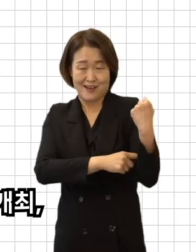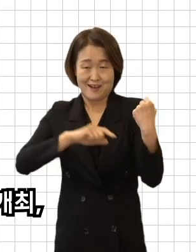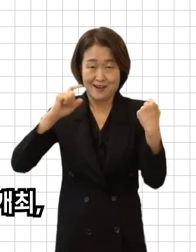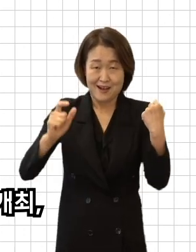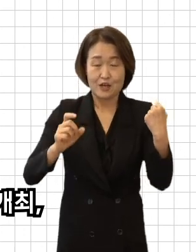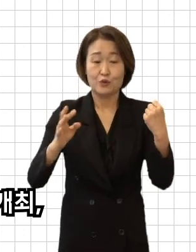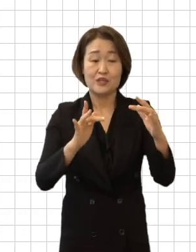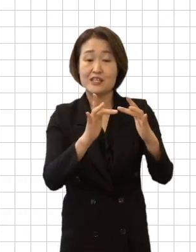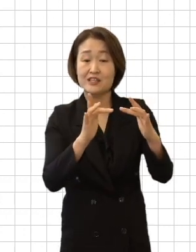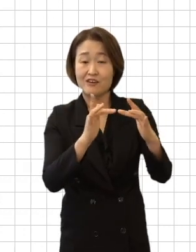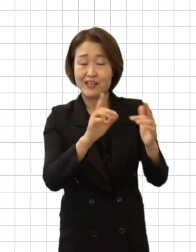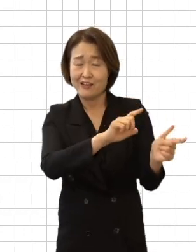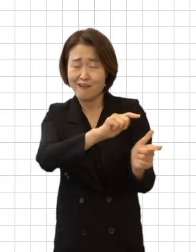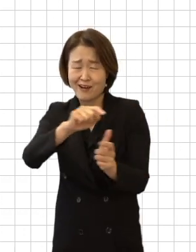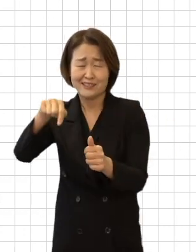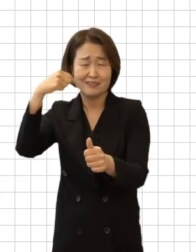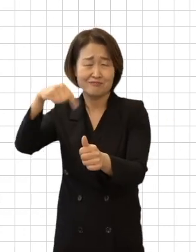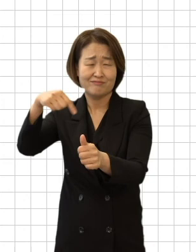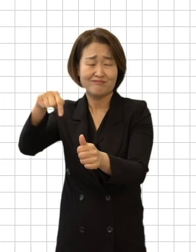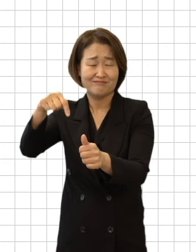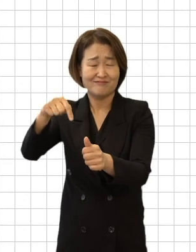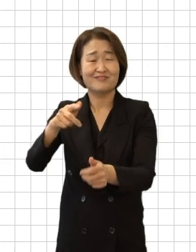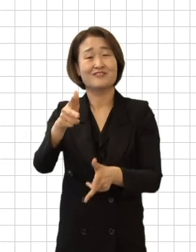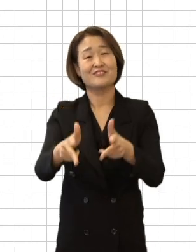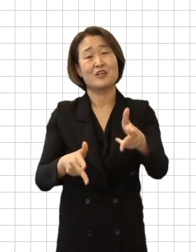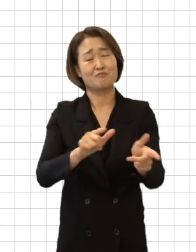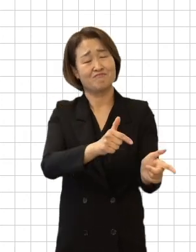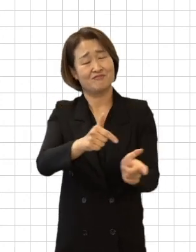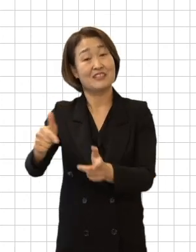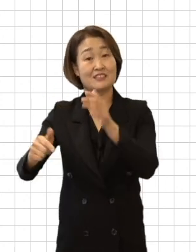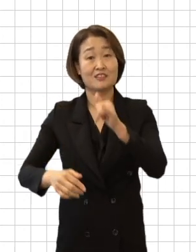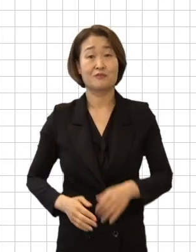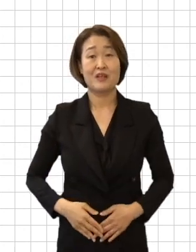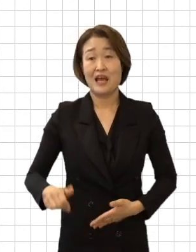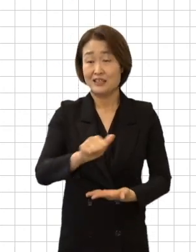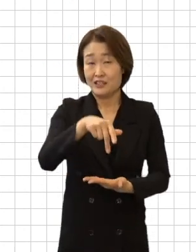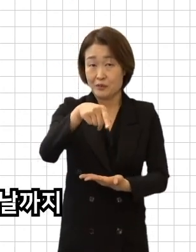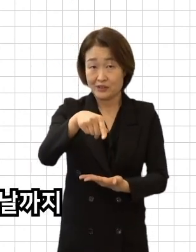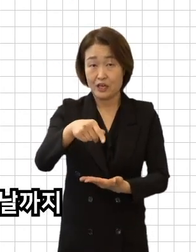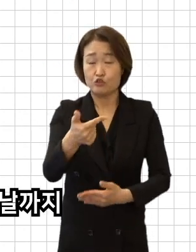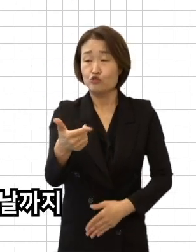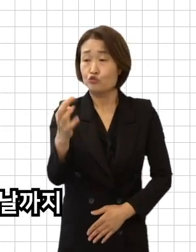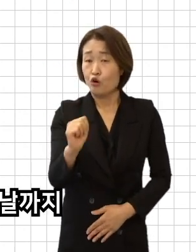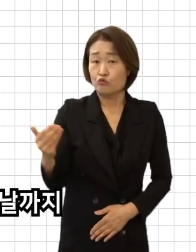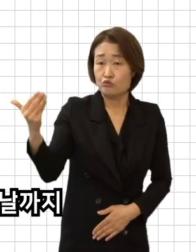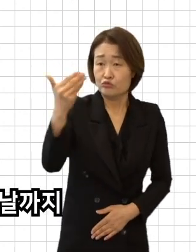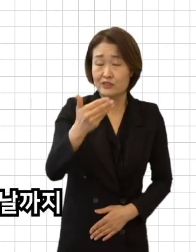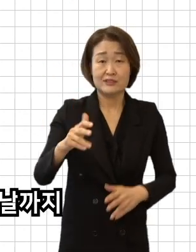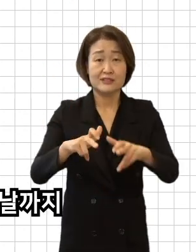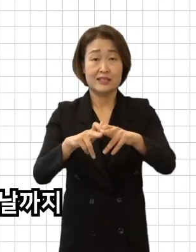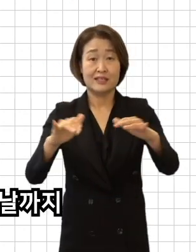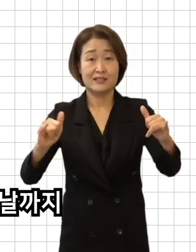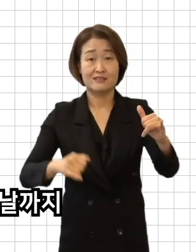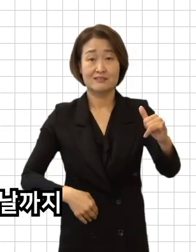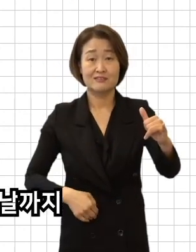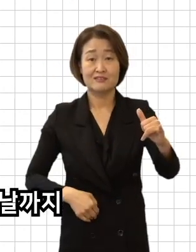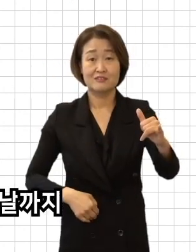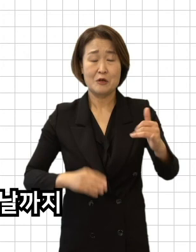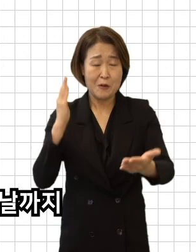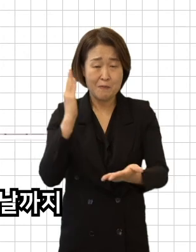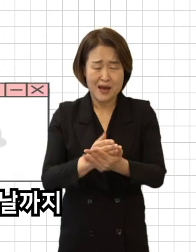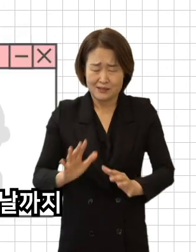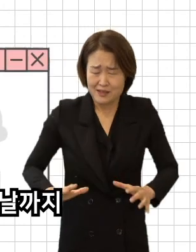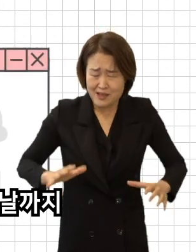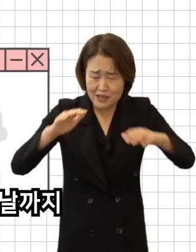국제 포럼 개최, 온라인 강의 제작 등 다양한 사업을 진행하고 있습니다. 아시아 태평양 지역 6억 9천만